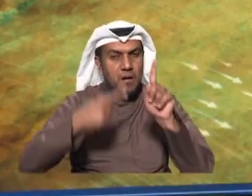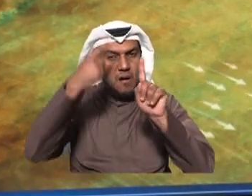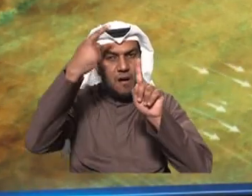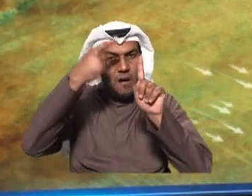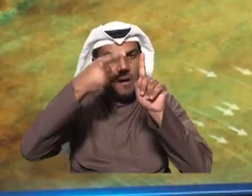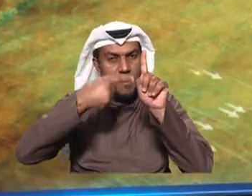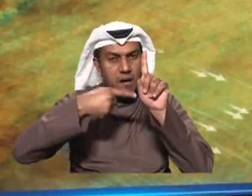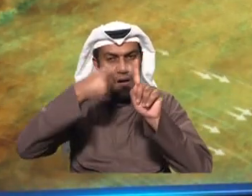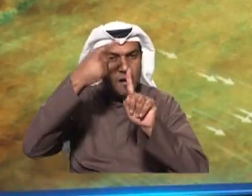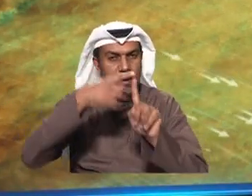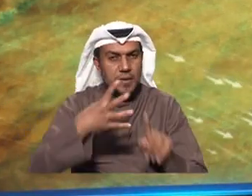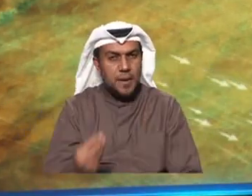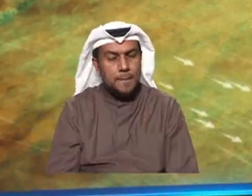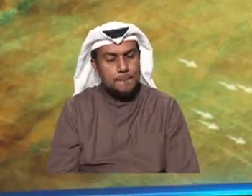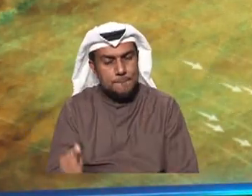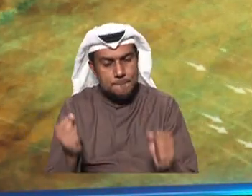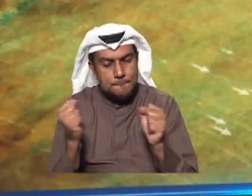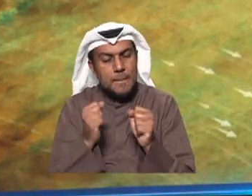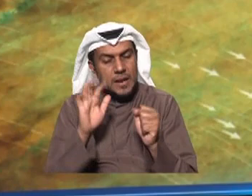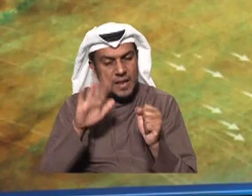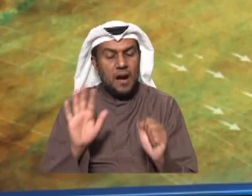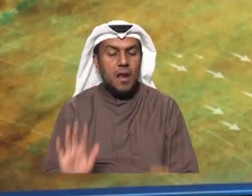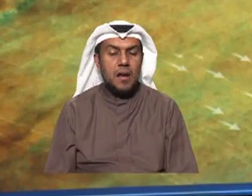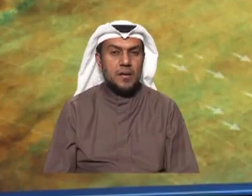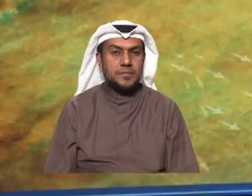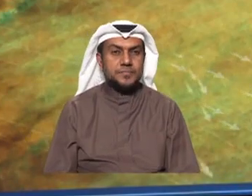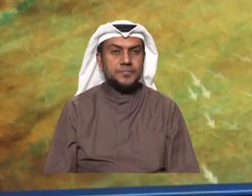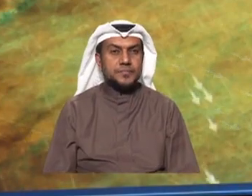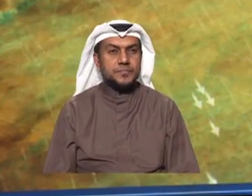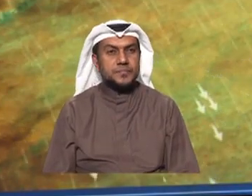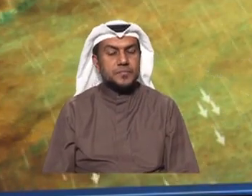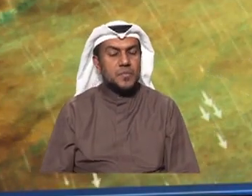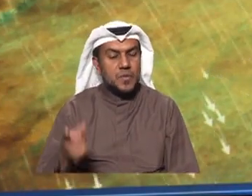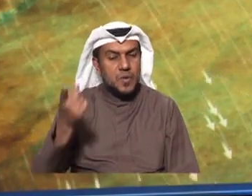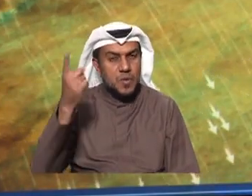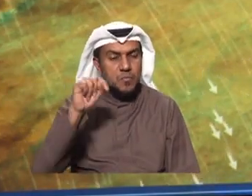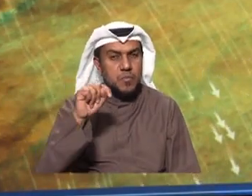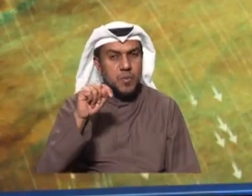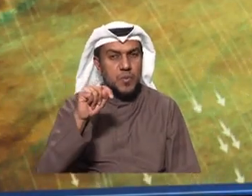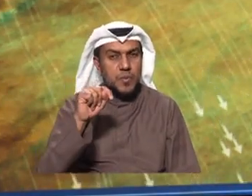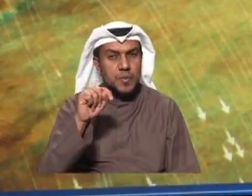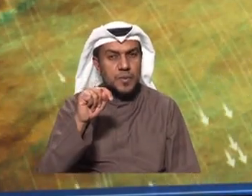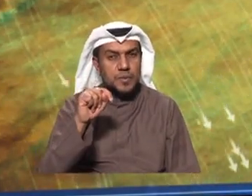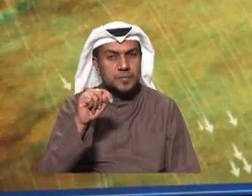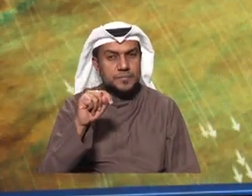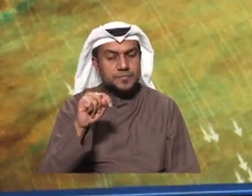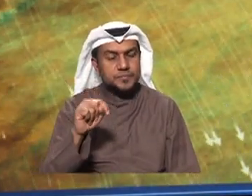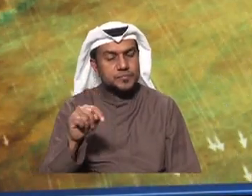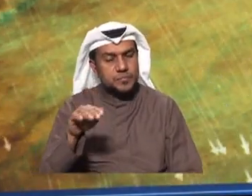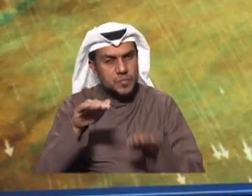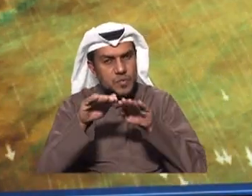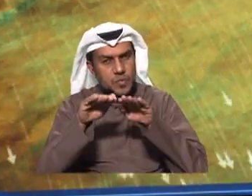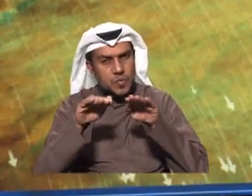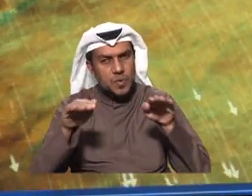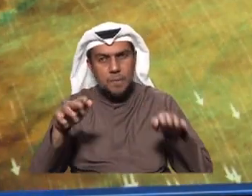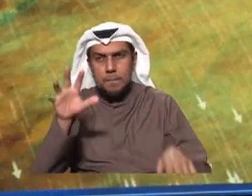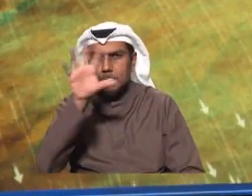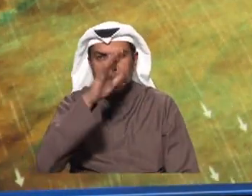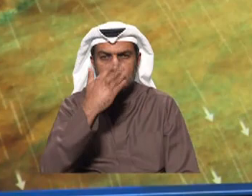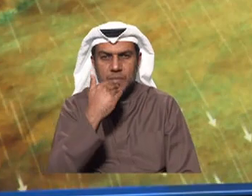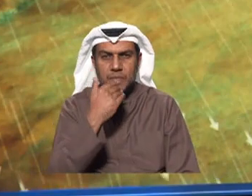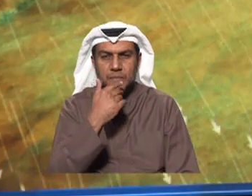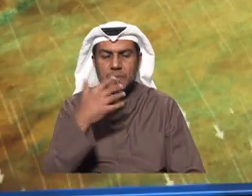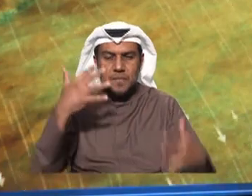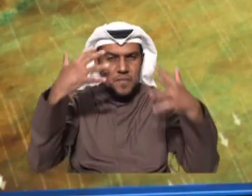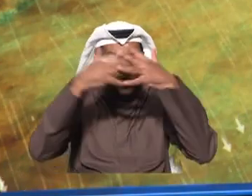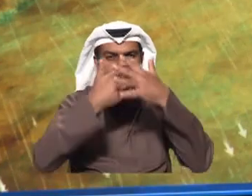متوقع أنها راح تكون أقل من هذه المعدلات. منتصف يوم الغد أجواء راح تكون معتدلة، سماء صافية خالية من السحب بشكل عام،